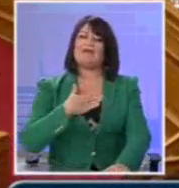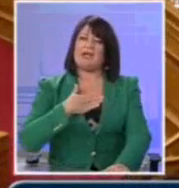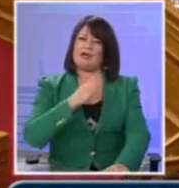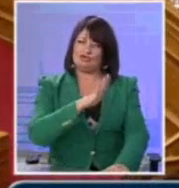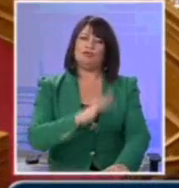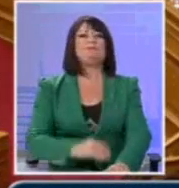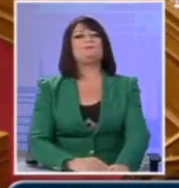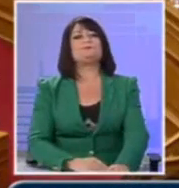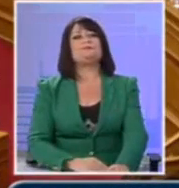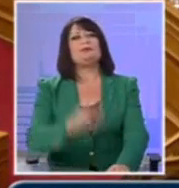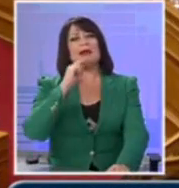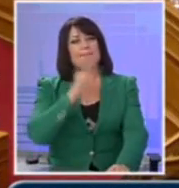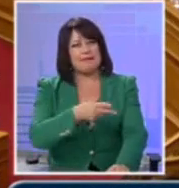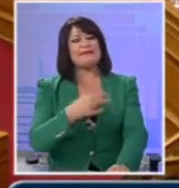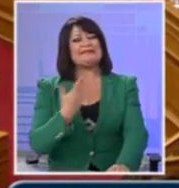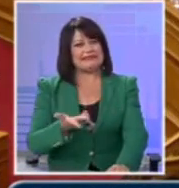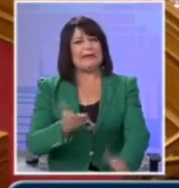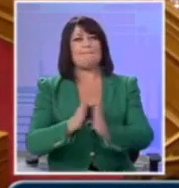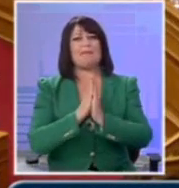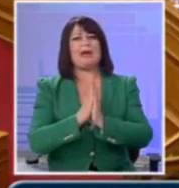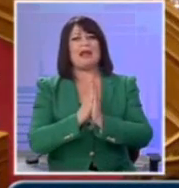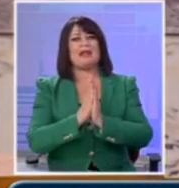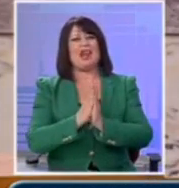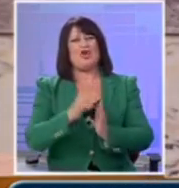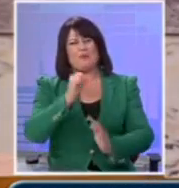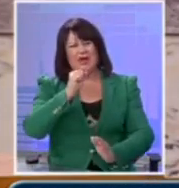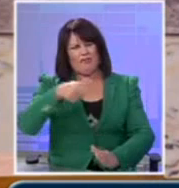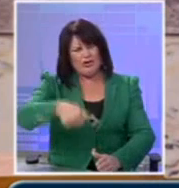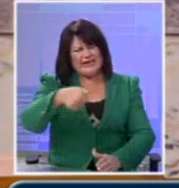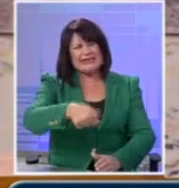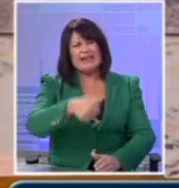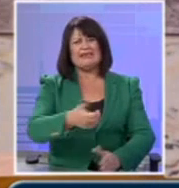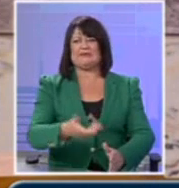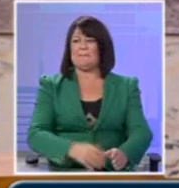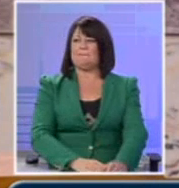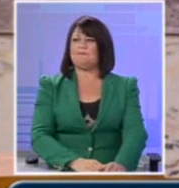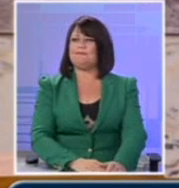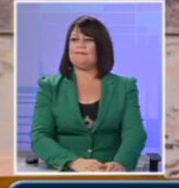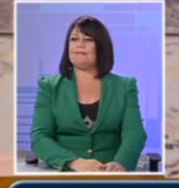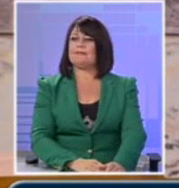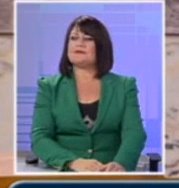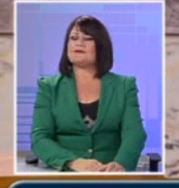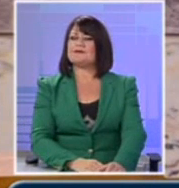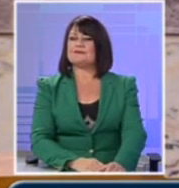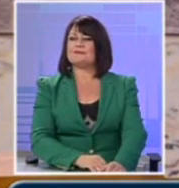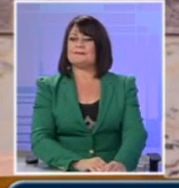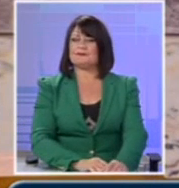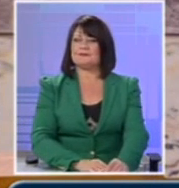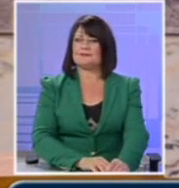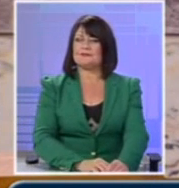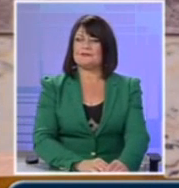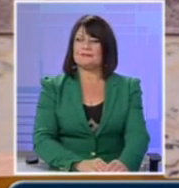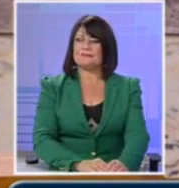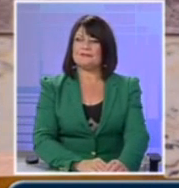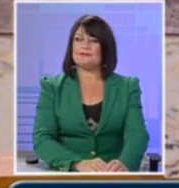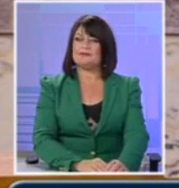Γεωργιάδη. Λοιπόν, η απάντηση είναι η εξής. Παρακαλώ, κλείστε και αυτά τα μικρόφωνα. Ναι, εντάξει, φταίει ο κ. Σκουλιαράκη,